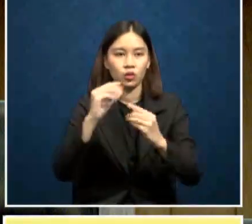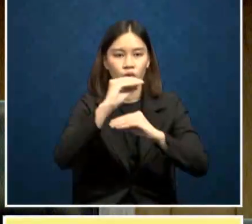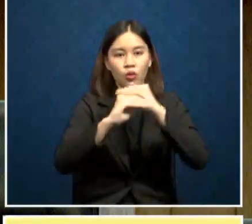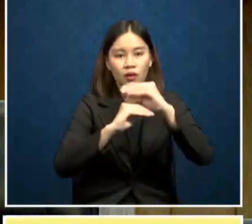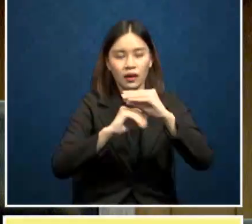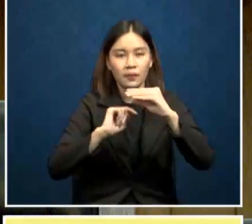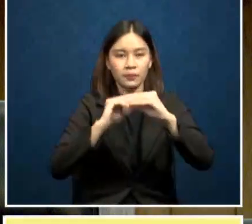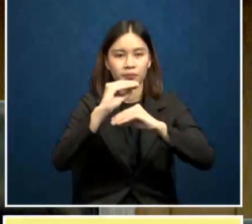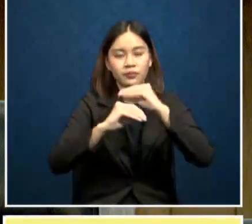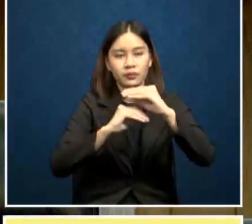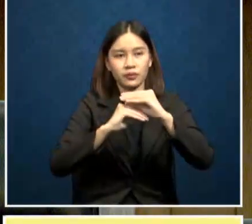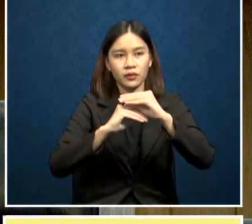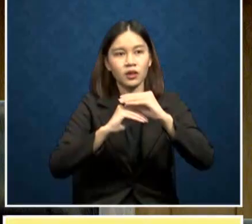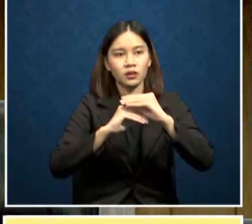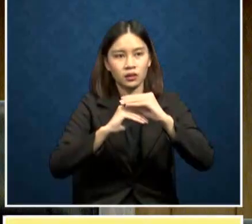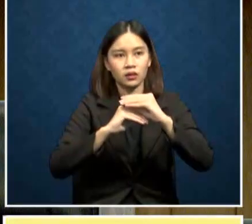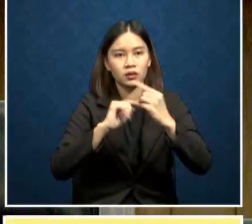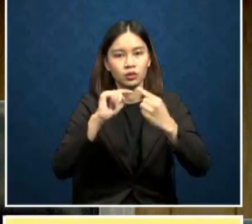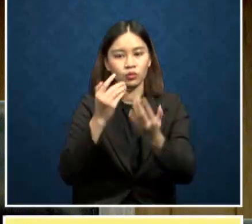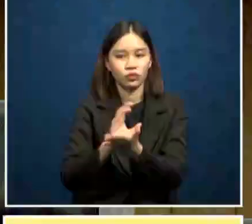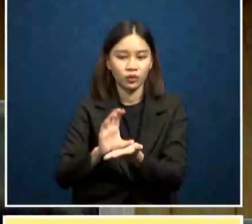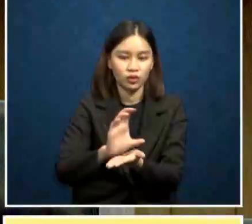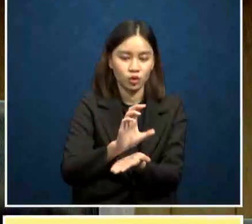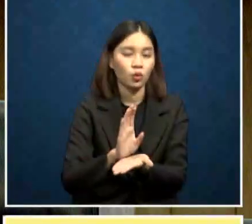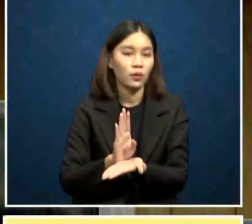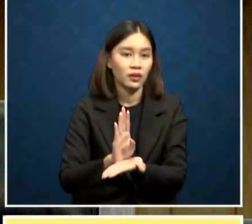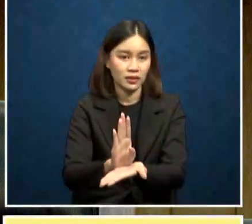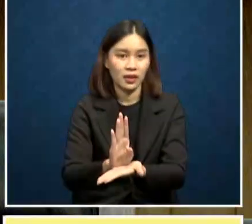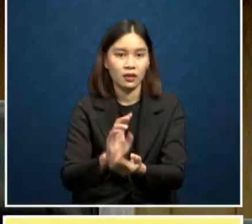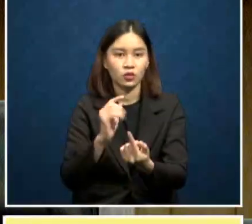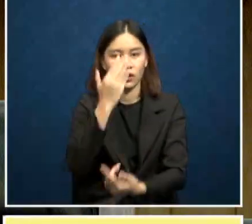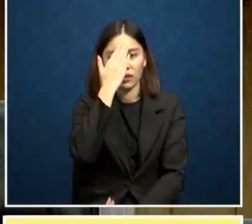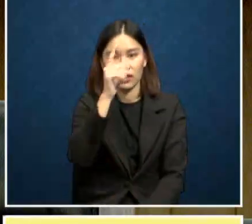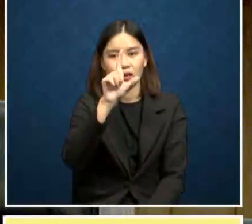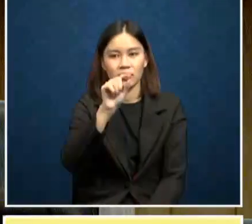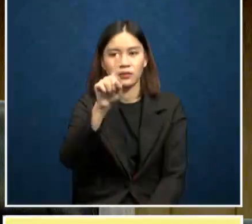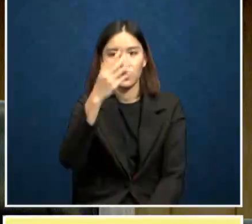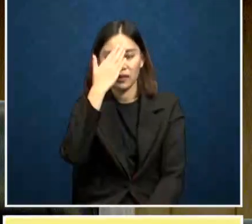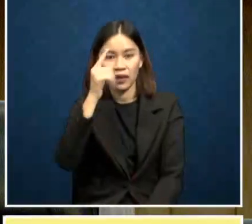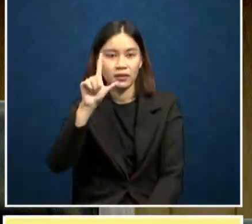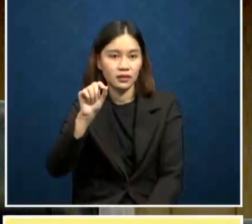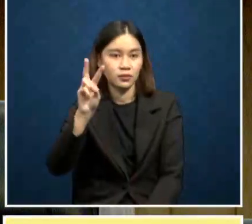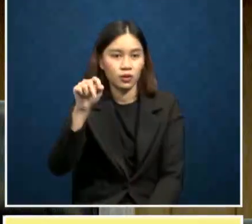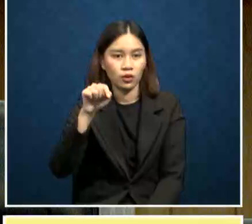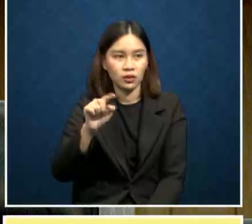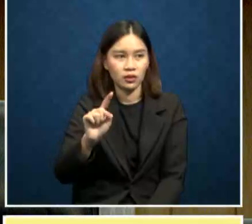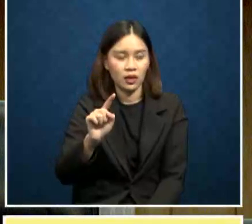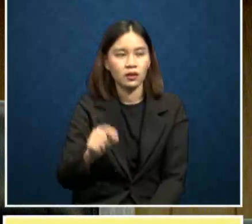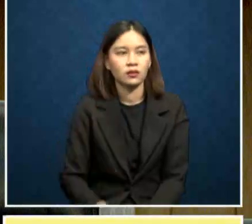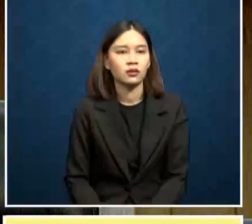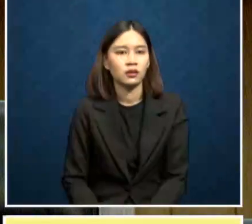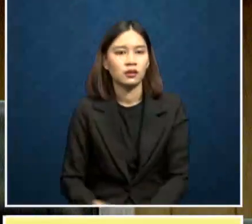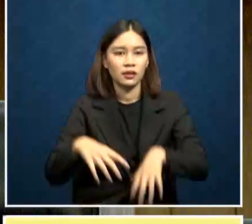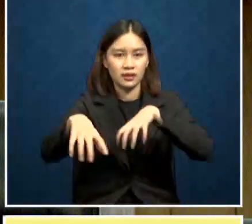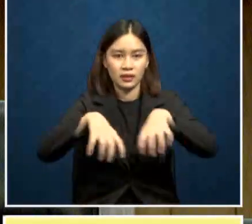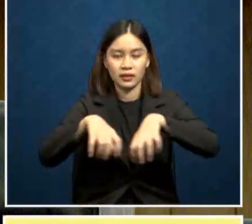การนะฮะที่จ่ายจากการอุดหนุนแล้วก็บริจาคนะฮะในหน้า 21 22เป็นต้นไปเนี่ยถ้าสามารถที่จะ